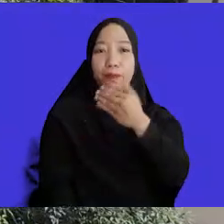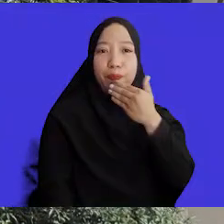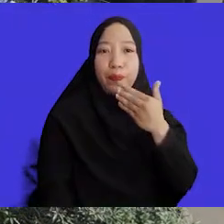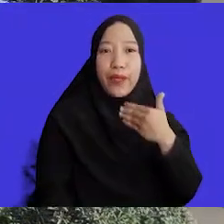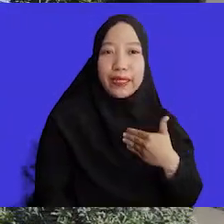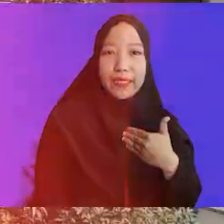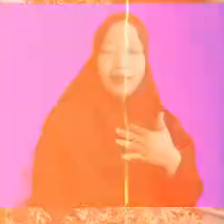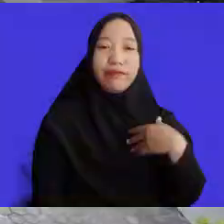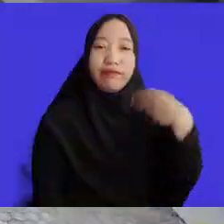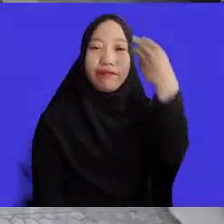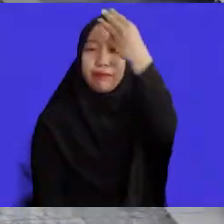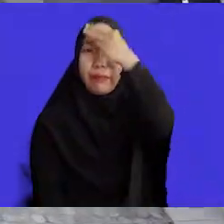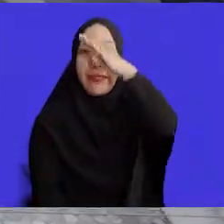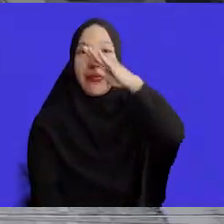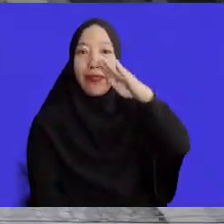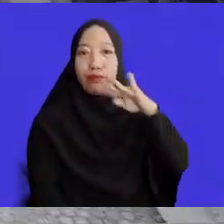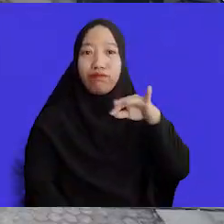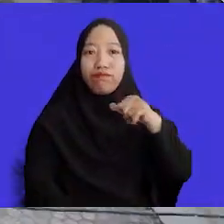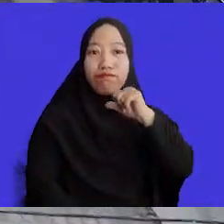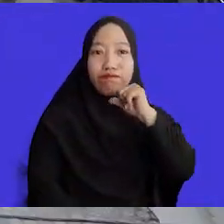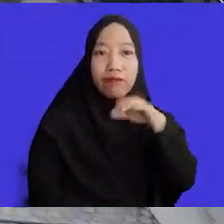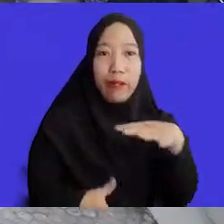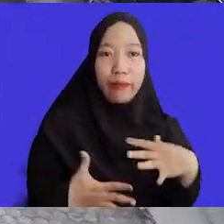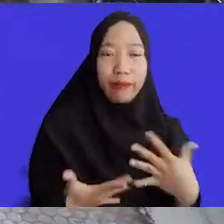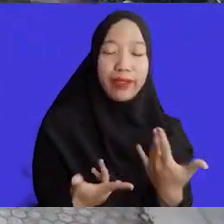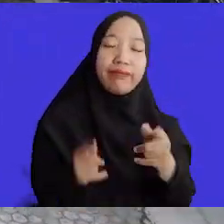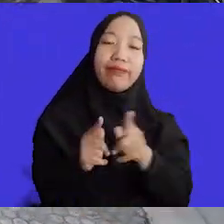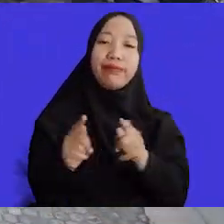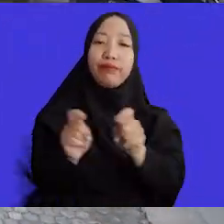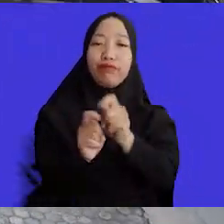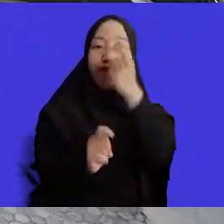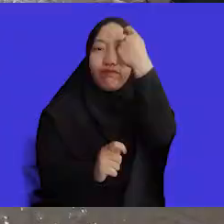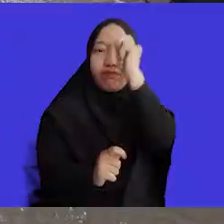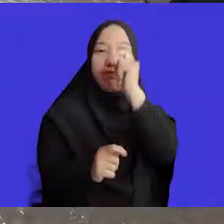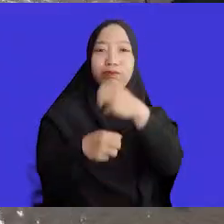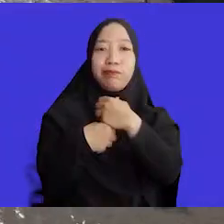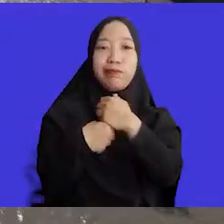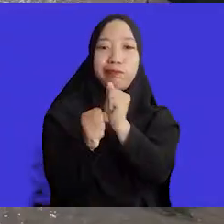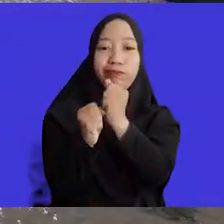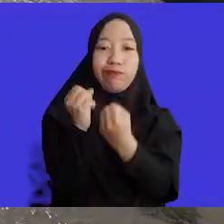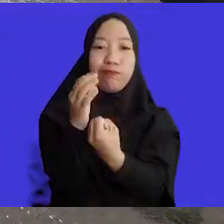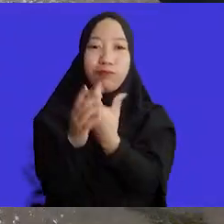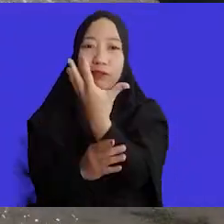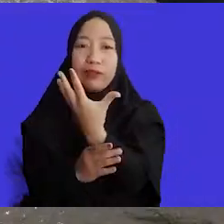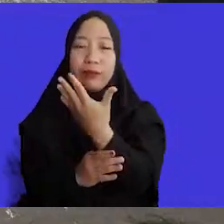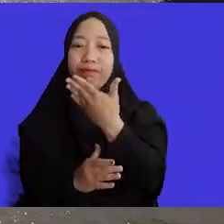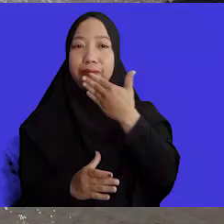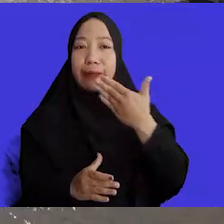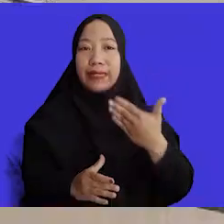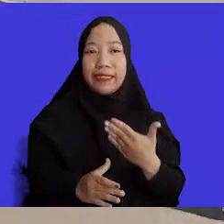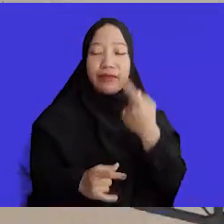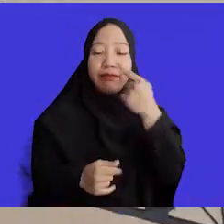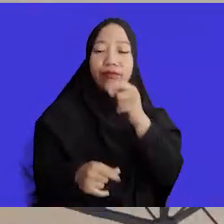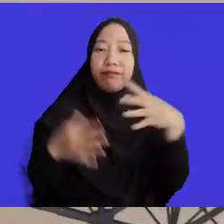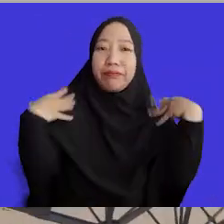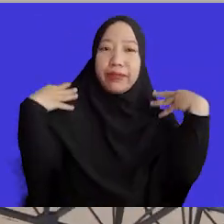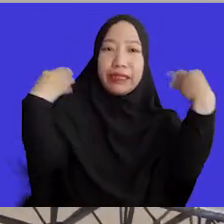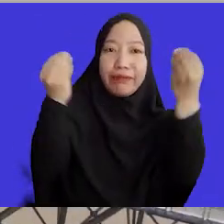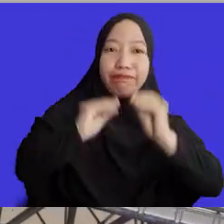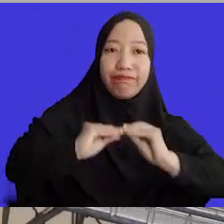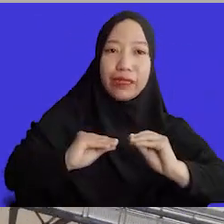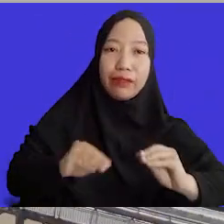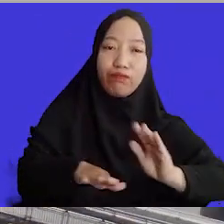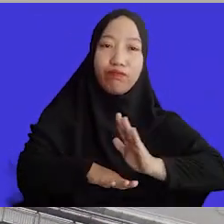Kantor Bahasa Provinsi Kalimantan Timur adalah unit pelaksana teknis Badan Pengembangan dan Pembinaan Bahasa,